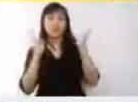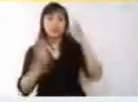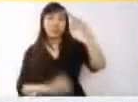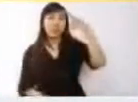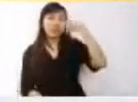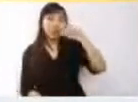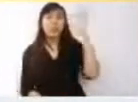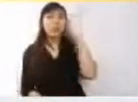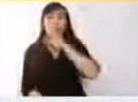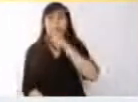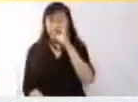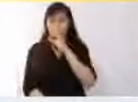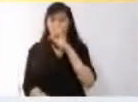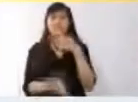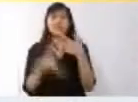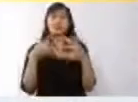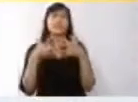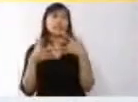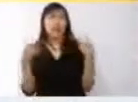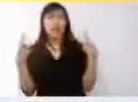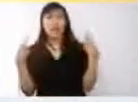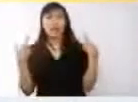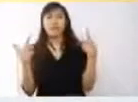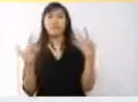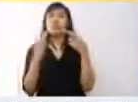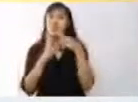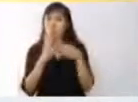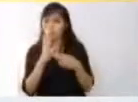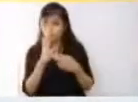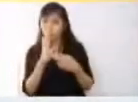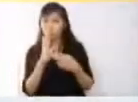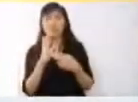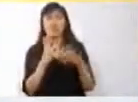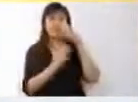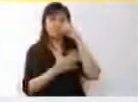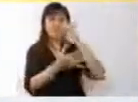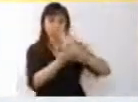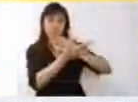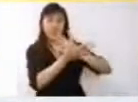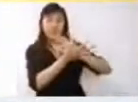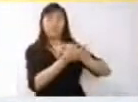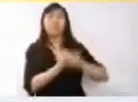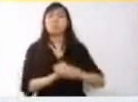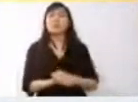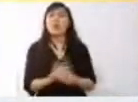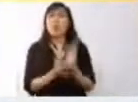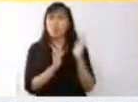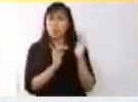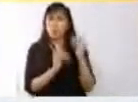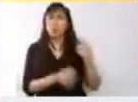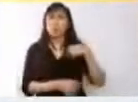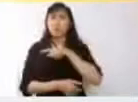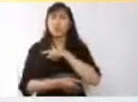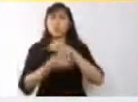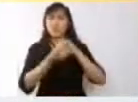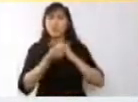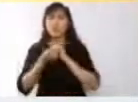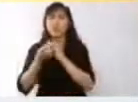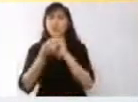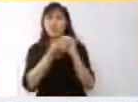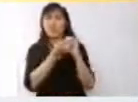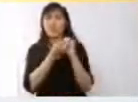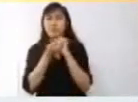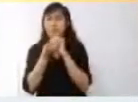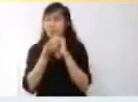Samantala, sa puntong ito, makakasama natin si Presidential Spokesperson Harry Roque upang magbigay ng mahalagang anunsyo. Magandang araw po, Secretary.